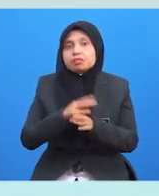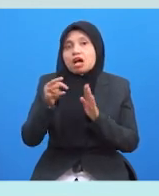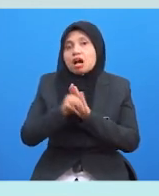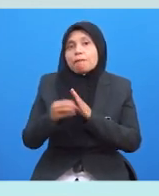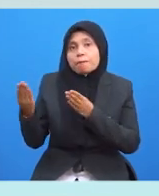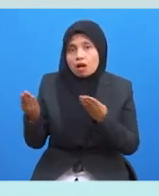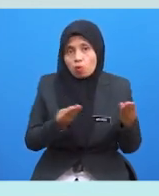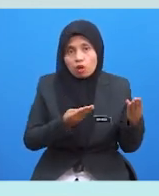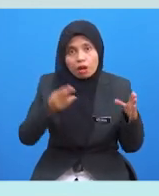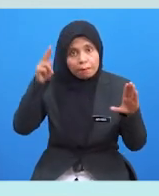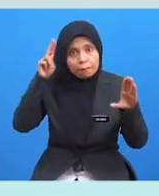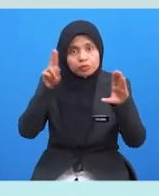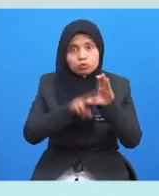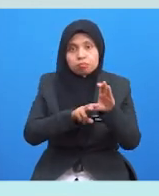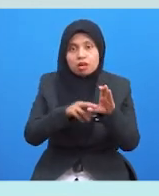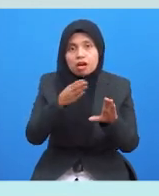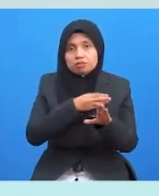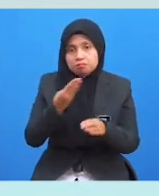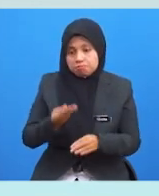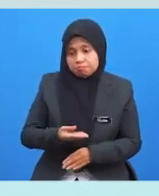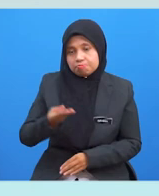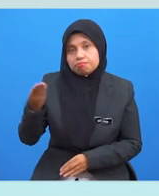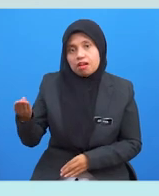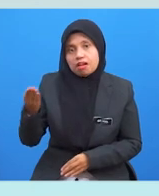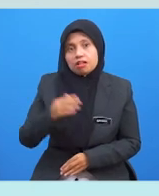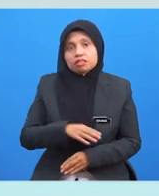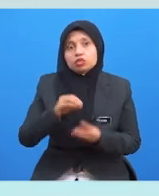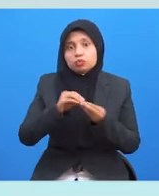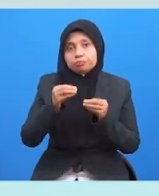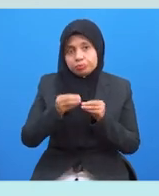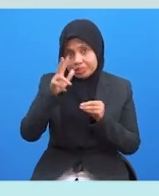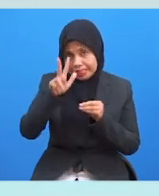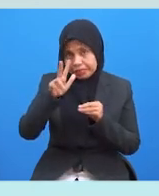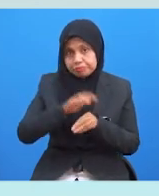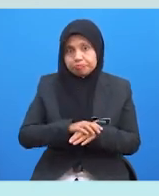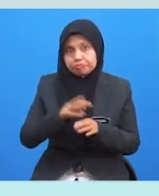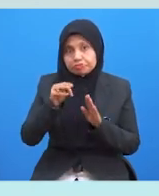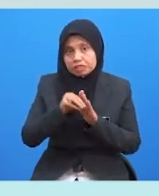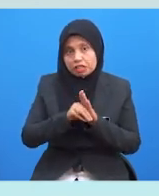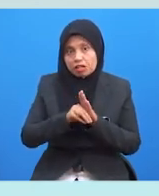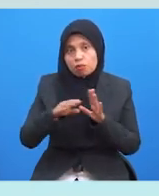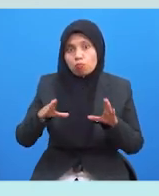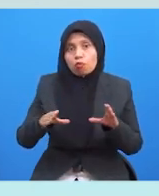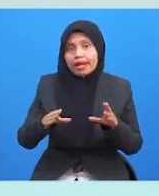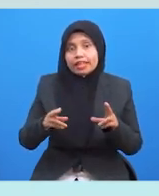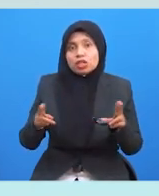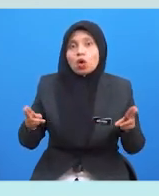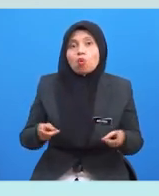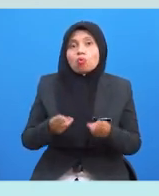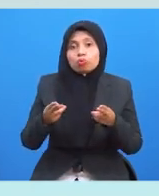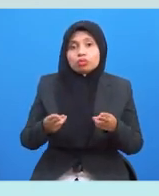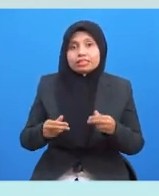membawa penumpang dan barangan. Yang ketiga, mengendalikan